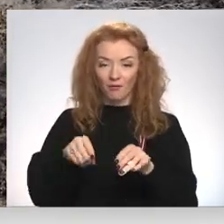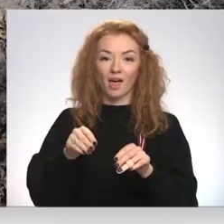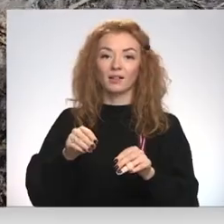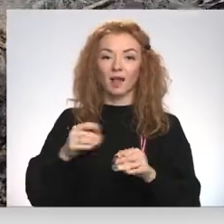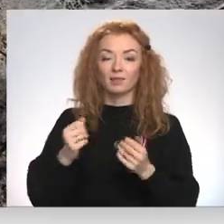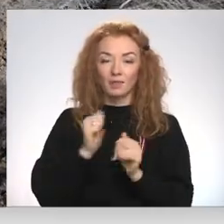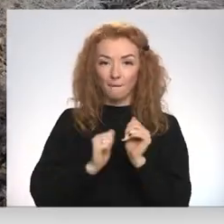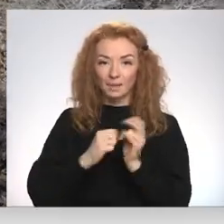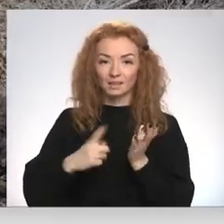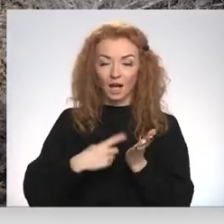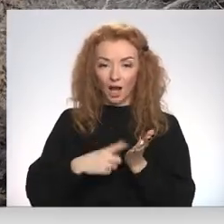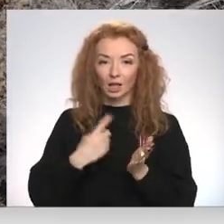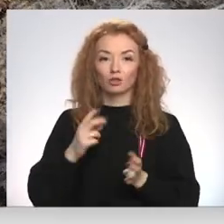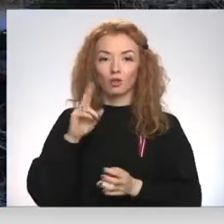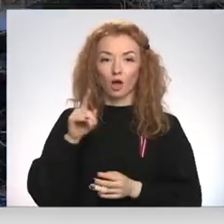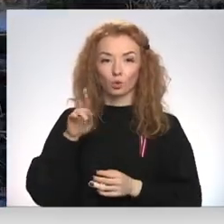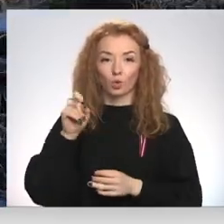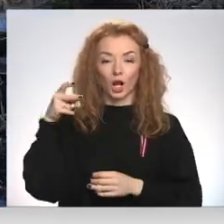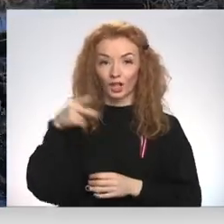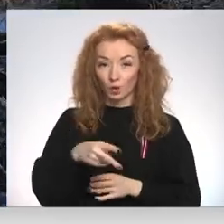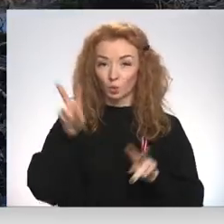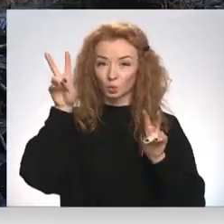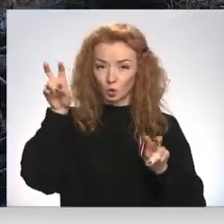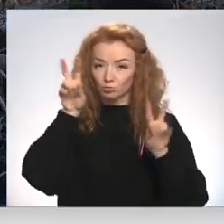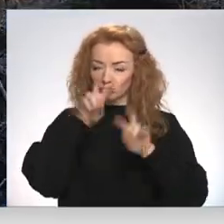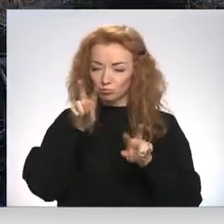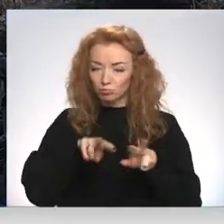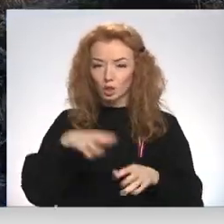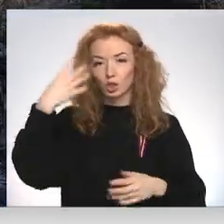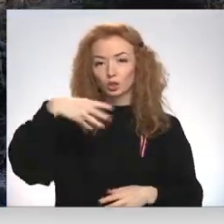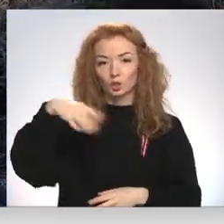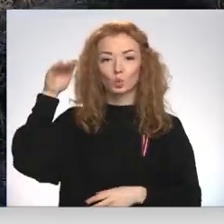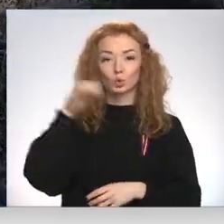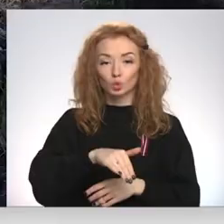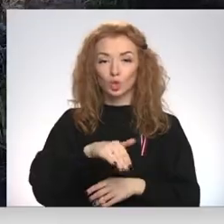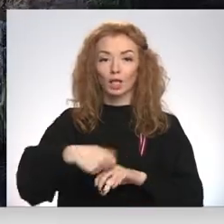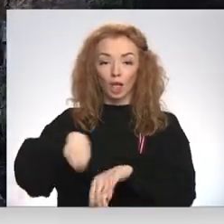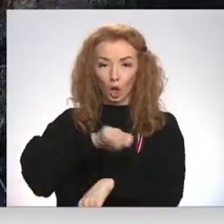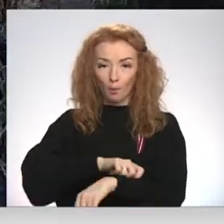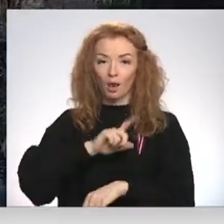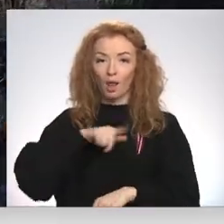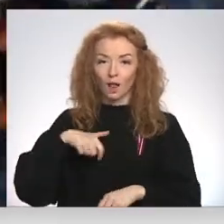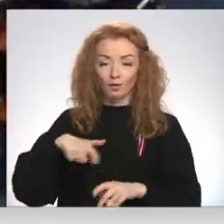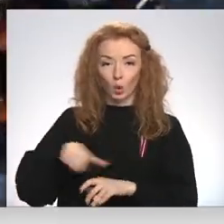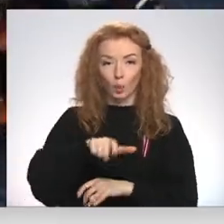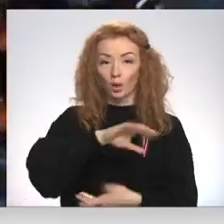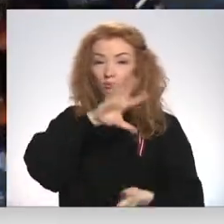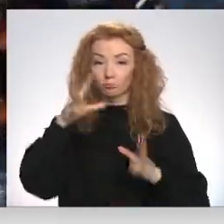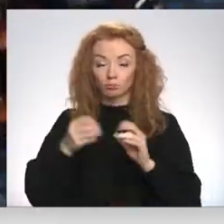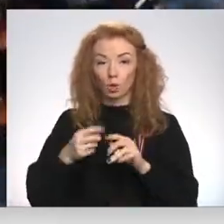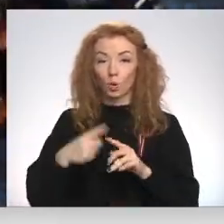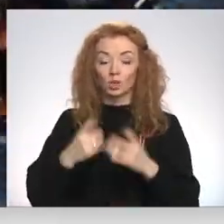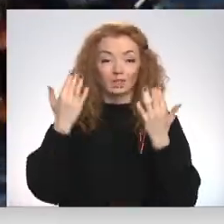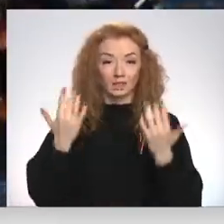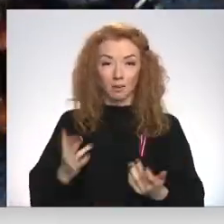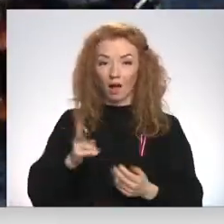skaitīšanas projekta Natura 2000 gaitā tika izpētīti 40 tūkstoši kilometri Latvijas upju kopgaruma. Eksperti secinājuši,